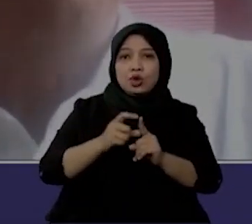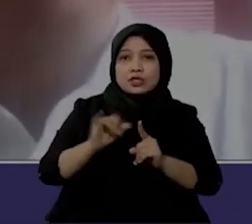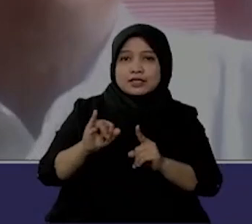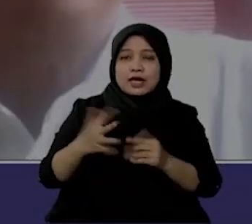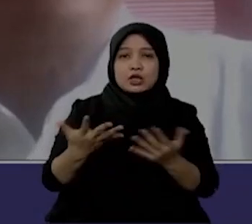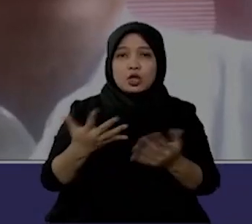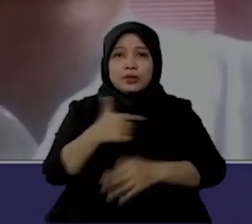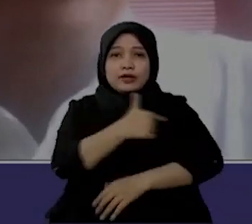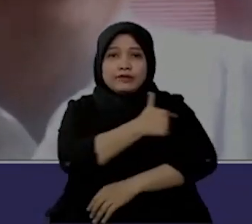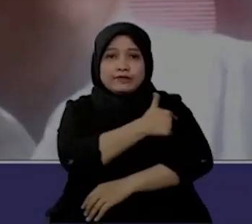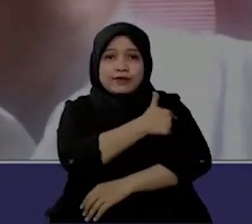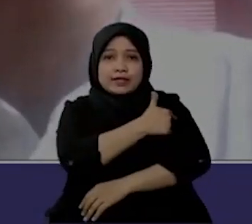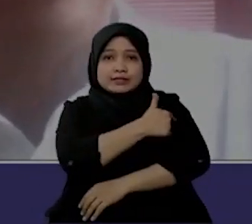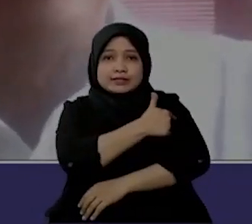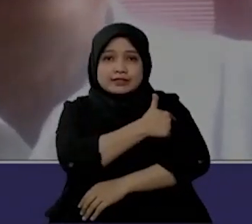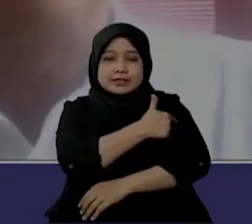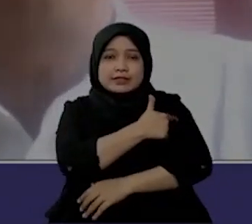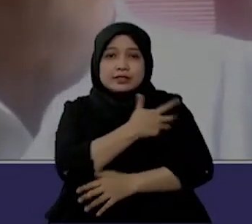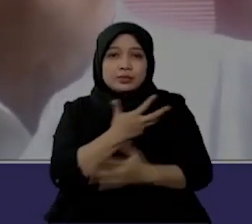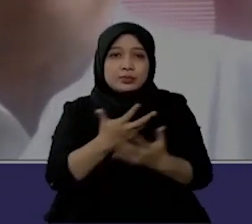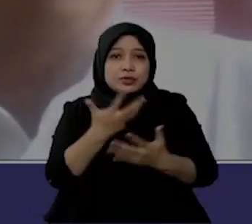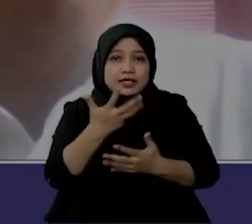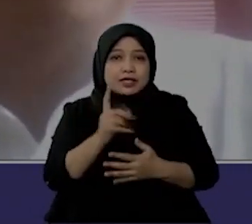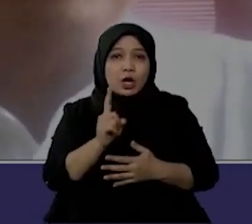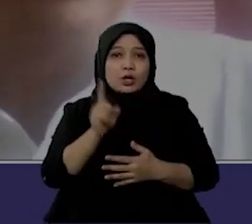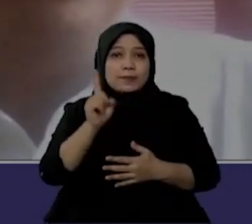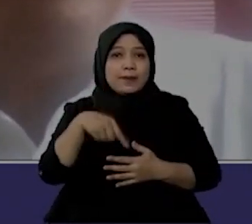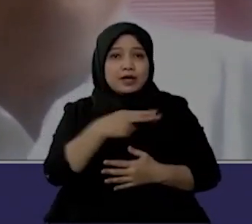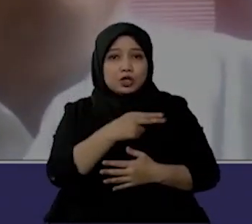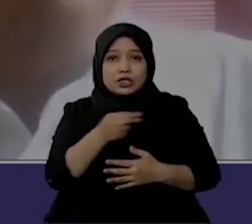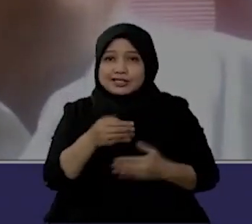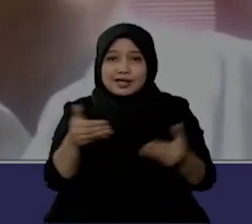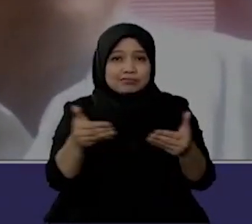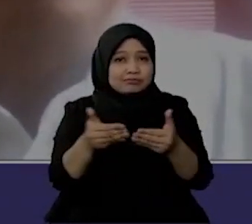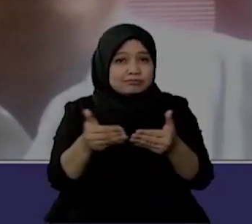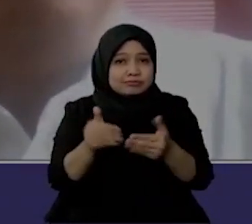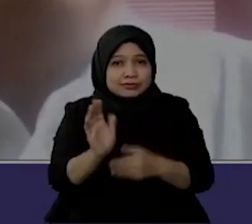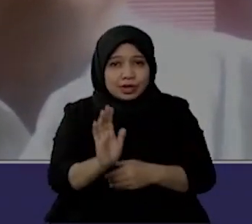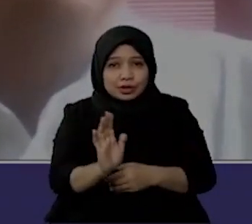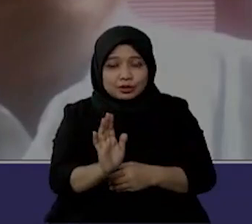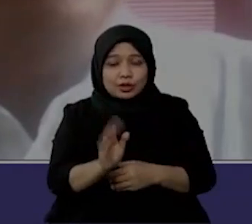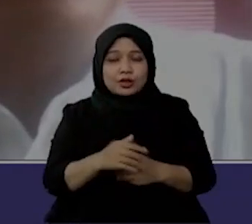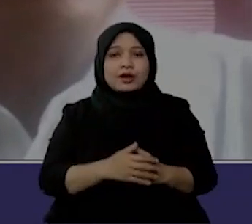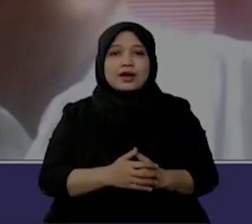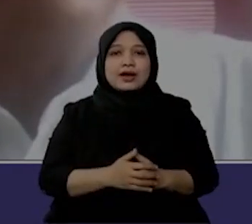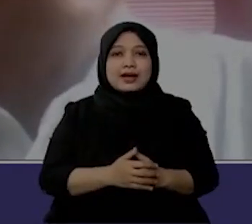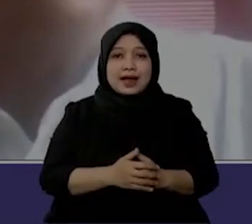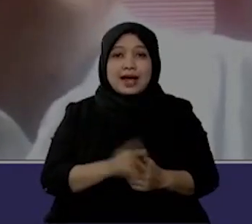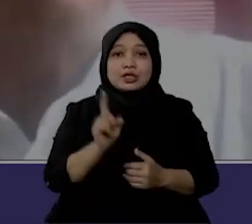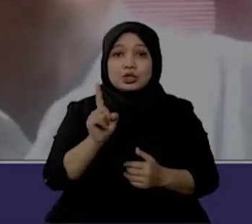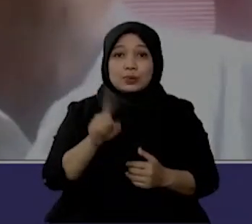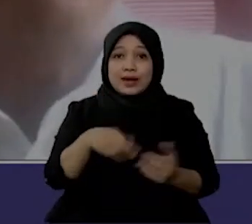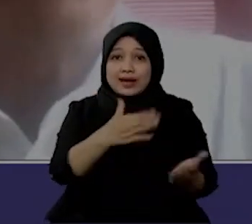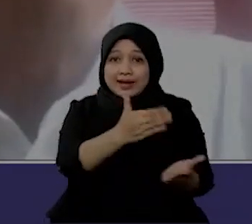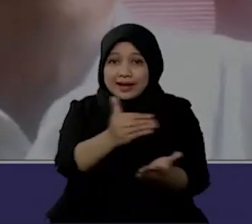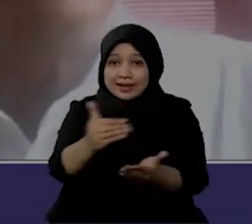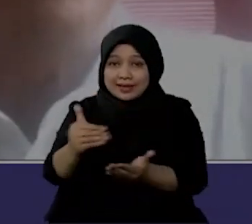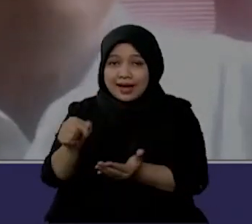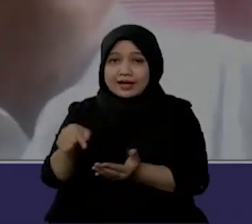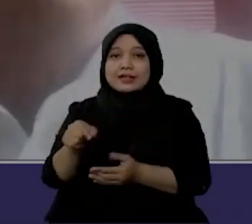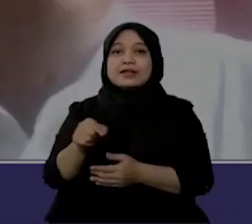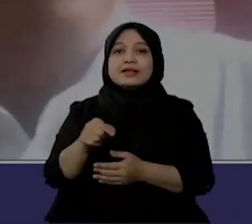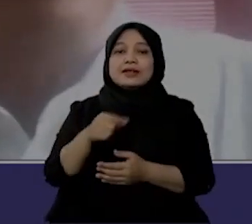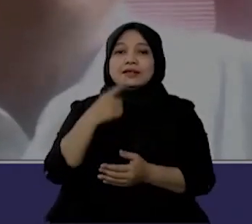Vaksin mungkin kehilangan khasiatnya kalau dipakai di Indonesia. Oh, baik. Dan sehingga dengan data ini bahwa virus